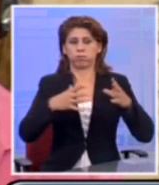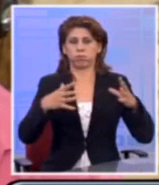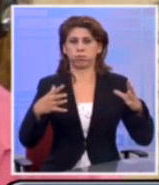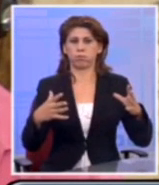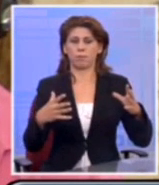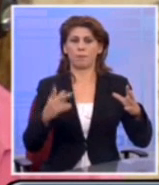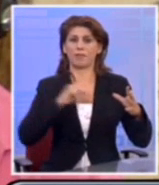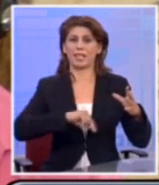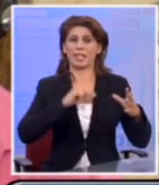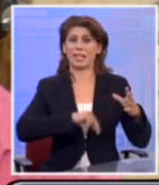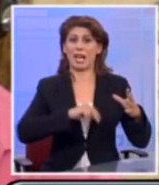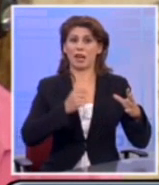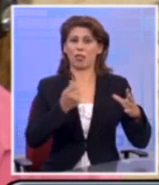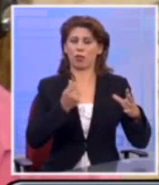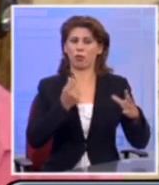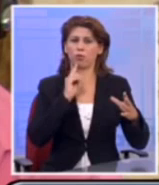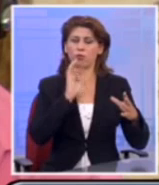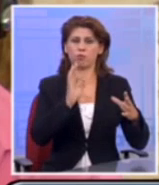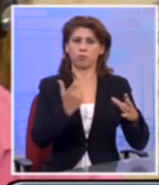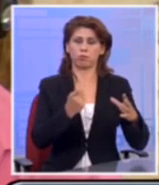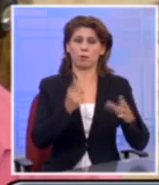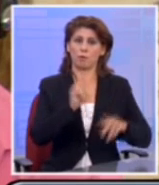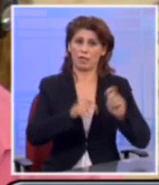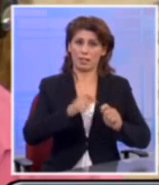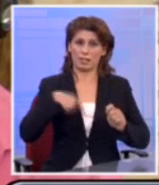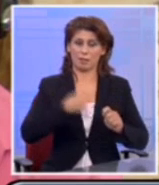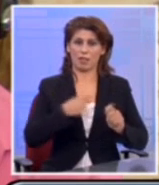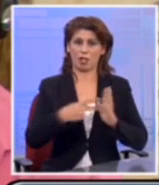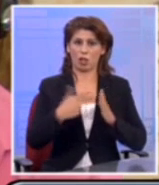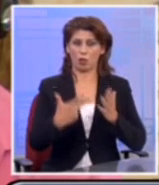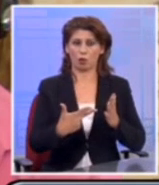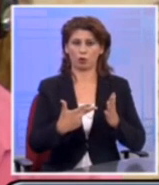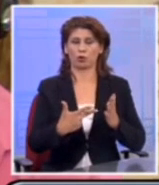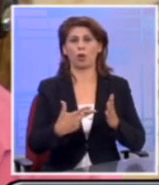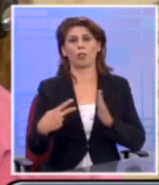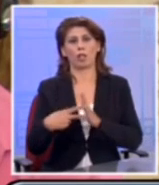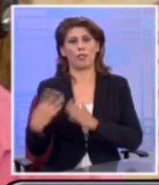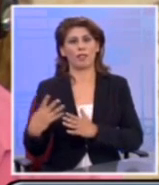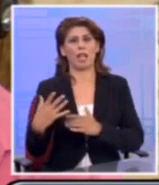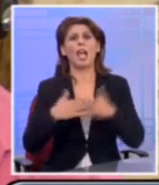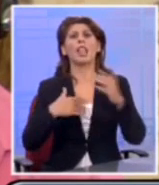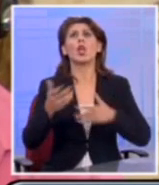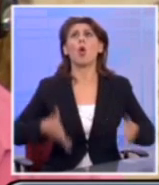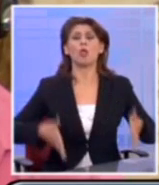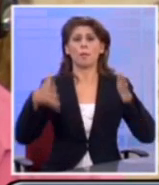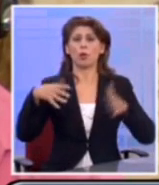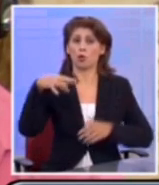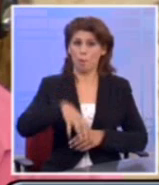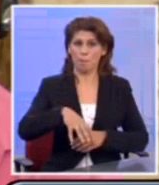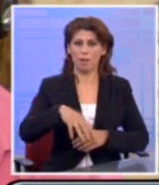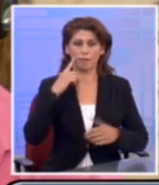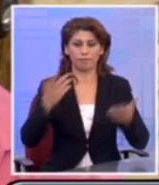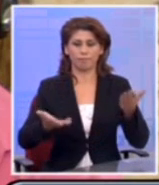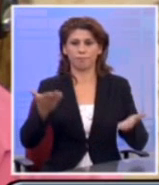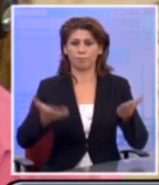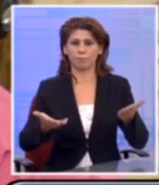της κερδοσκοπικής που δημιουργήθηκε στην Ισπανία το 2008-2009 στον οικοδομικό τομέα και